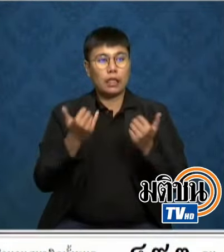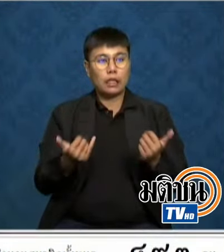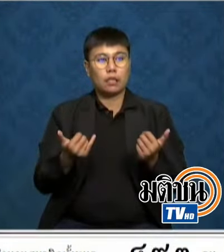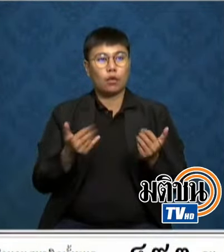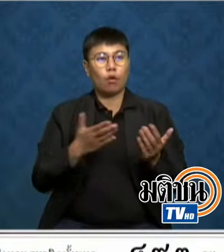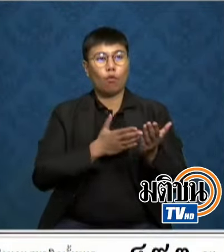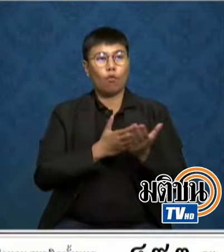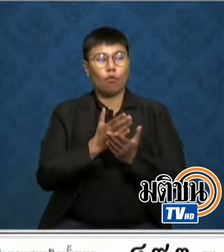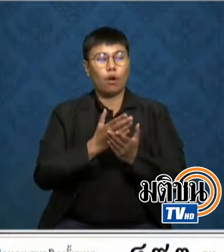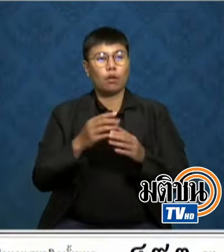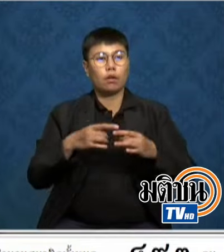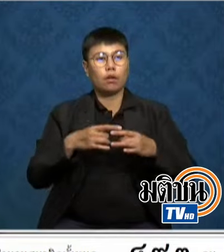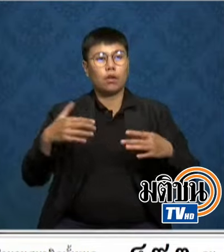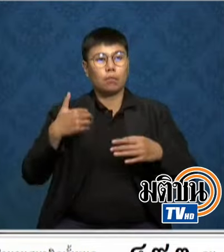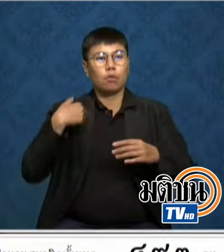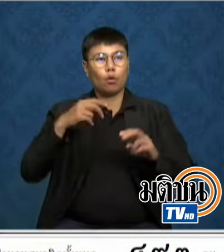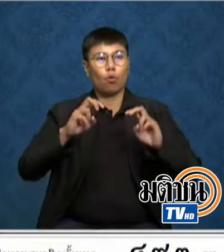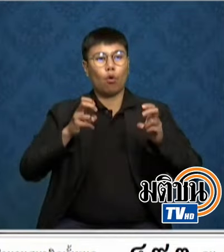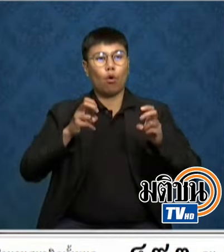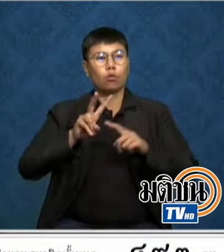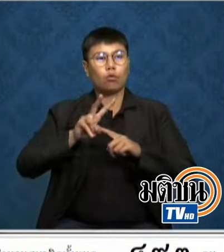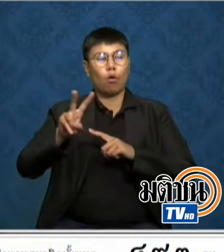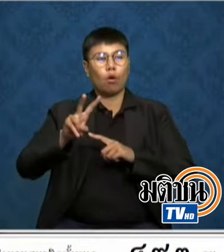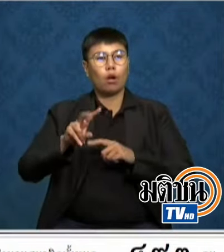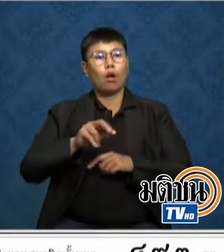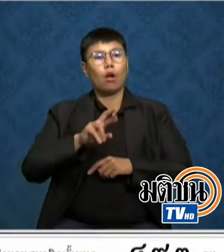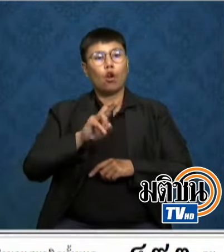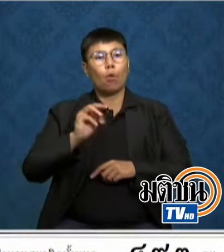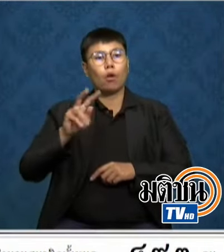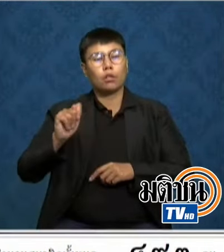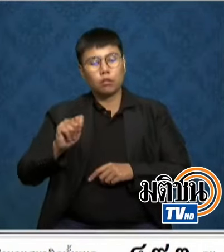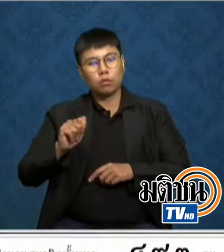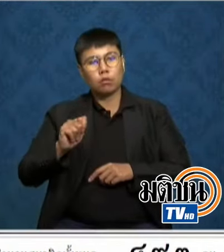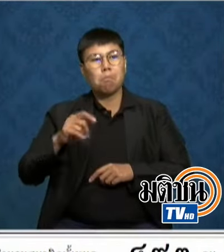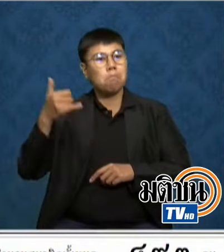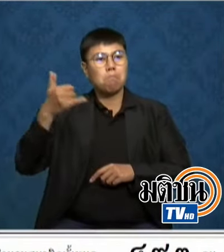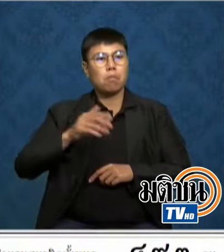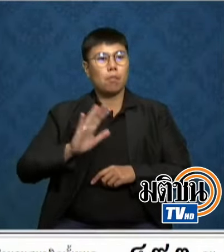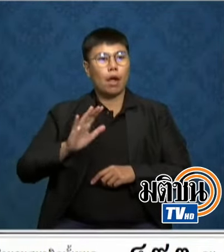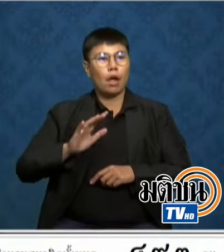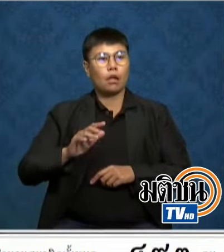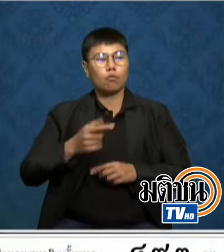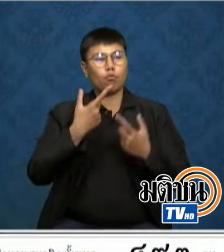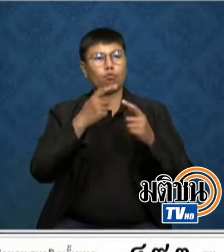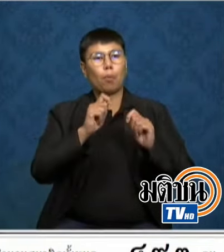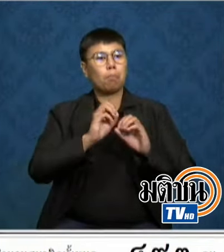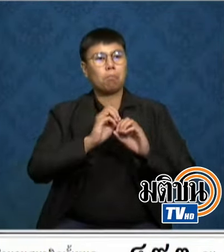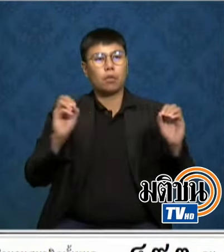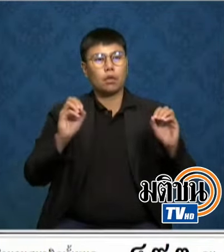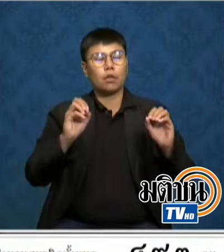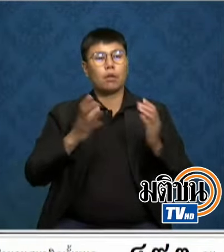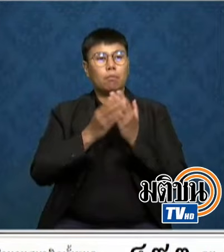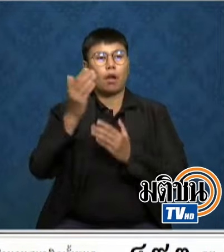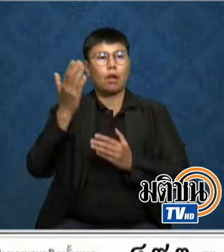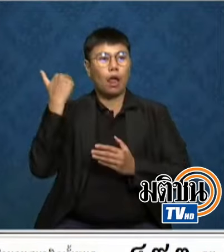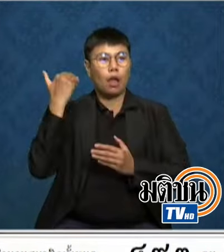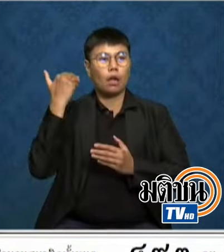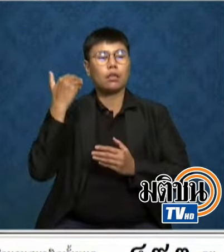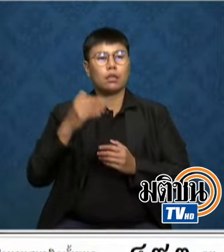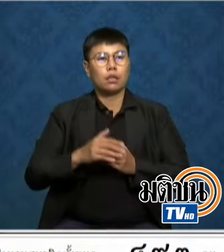ฝ่ายค้านมีโควต้า2กระทู้นะครับท่านรัฐมนตรีไม่มาทั้ง2กระทู้นะครับจริงอยู่ครับท่านประธานก็จะบอกว่าสัปดาห์ที่ผ่านมา